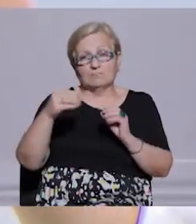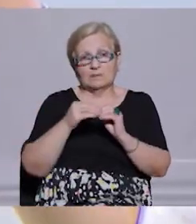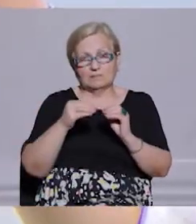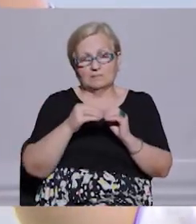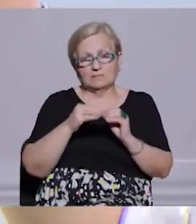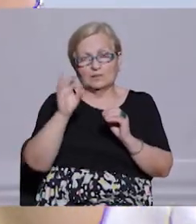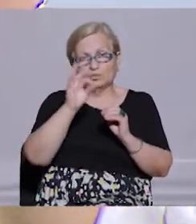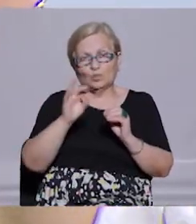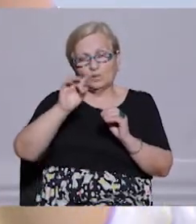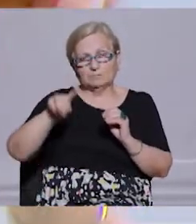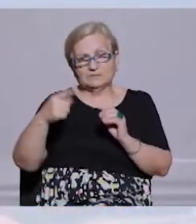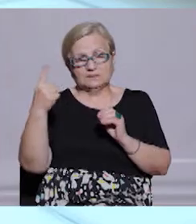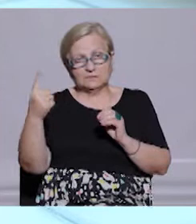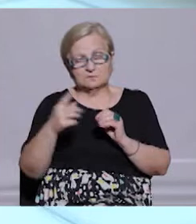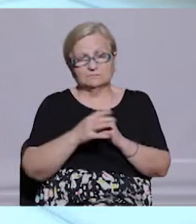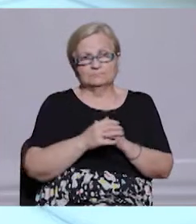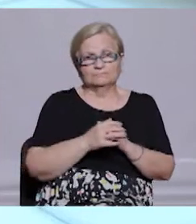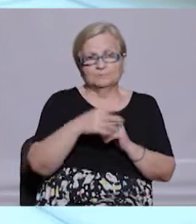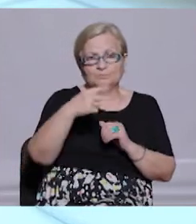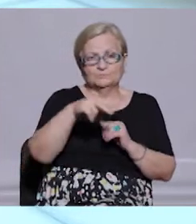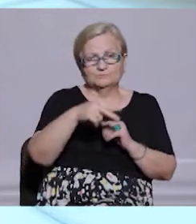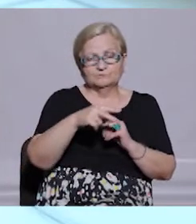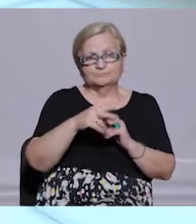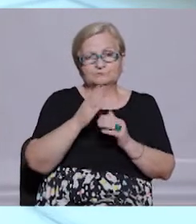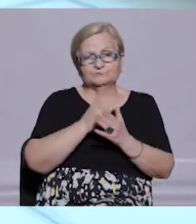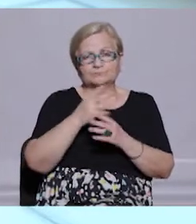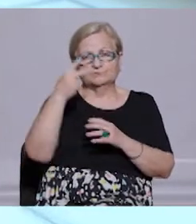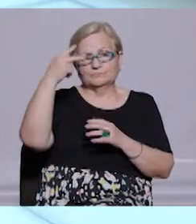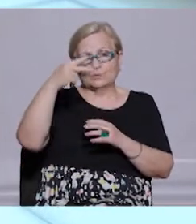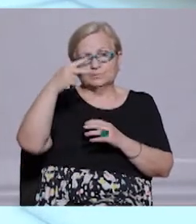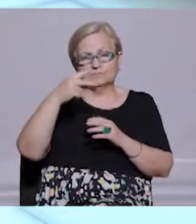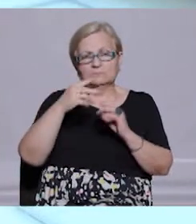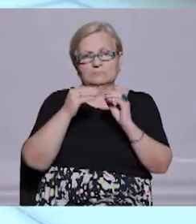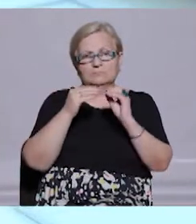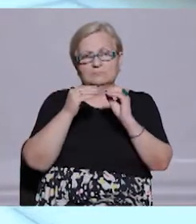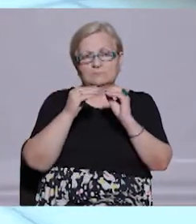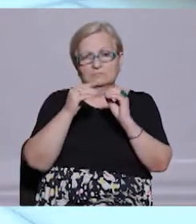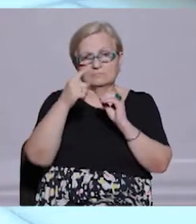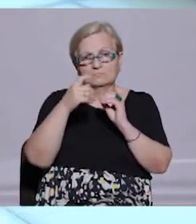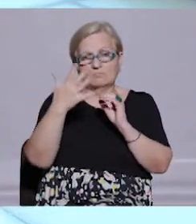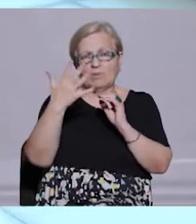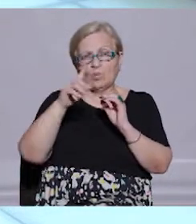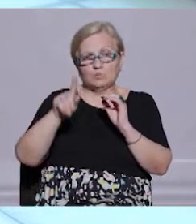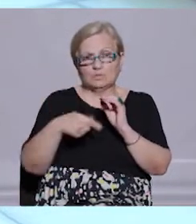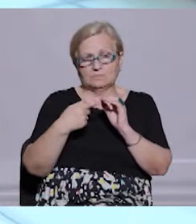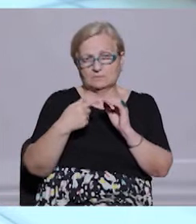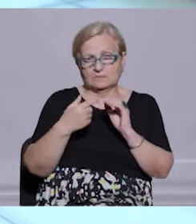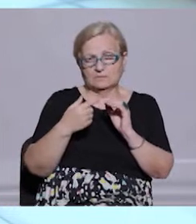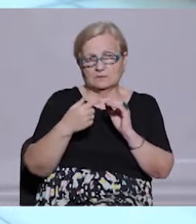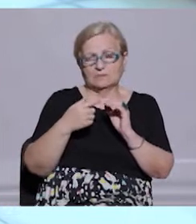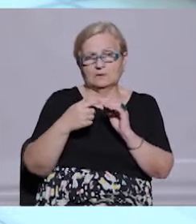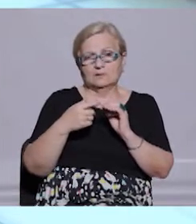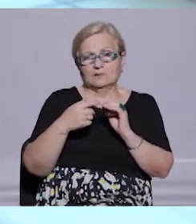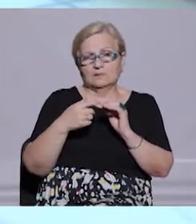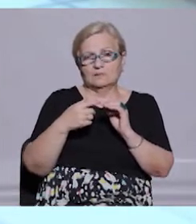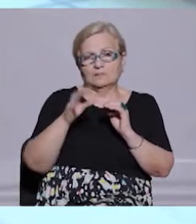ანუ 0.1 მიათედი. 20% ნიშნავს 20 მიასედს, ანუ მეხუთედ ნაწილს, რომელიც 10